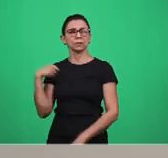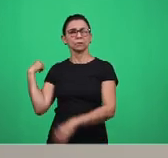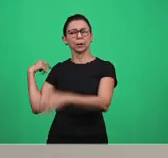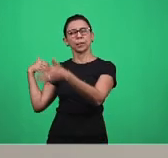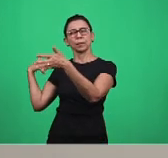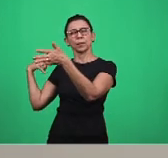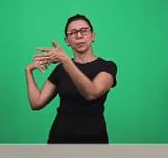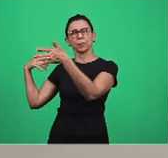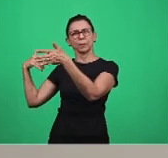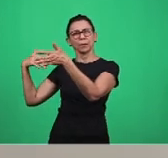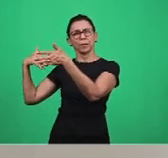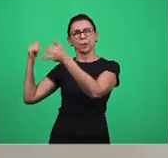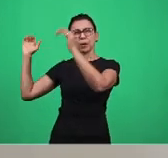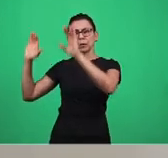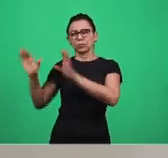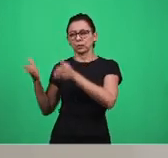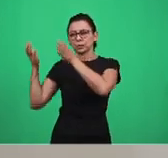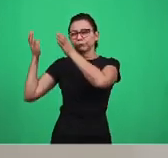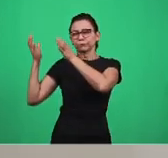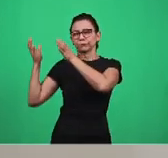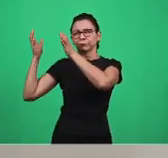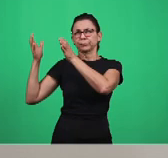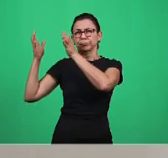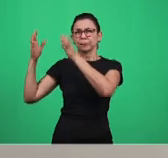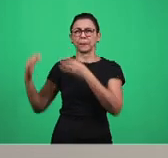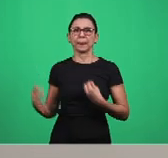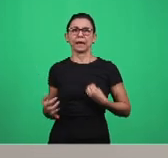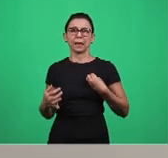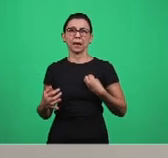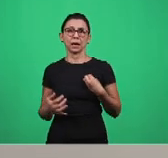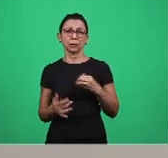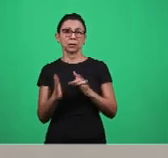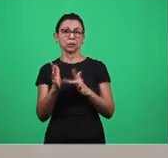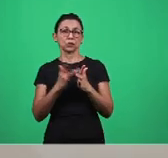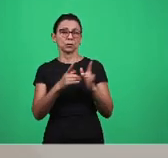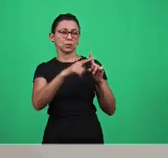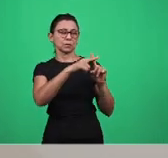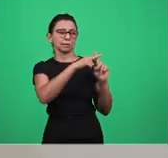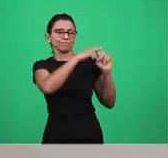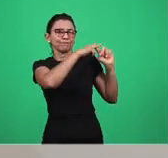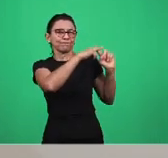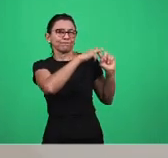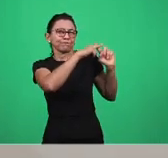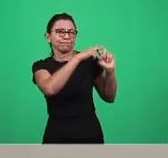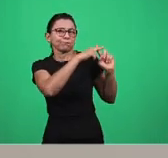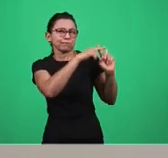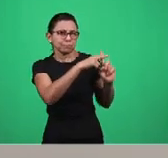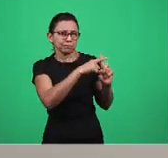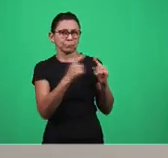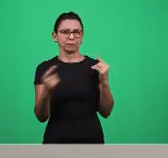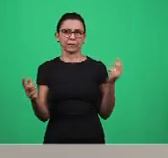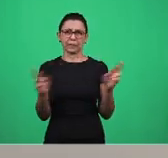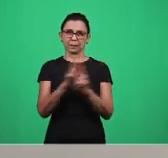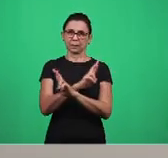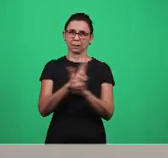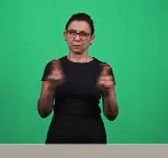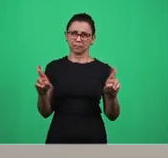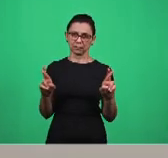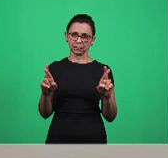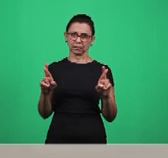poids de l'homme. L'autre chose, c'est la couche et la croix. L'autre chose, c'est la nourriture